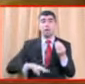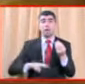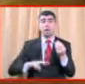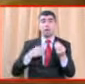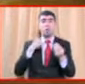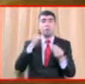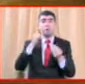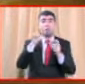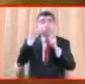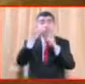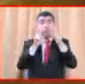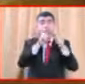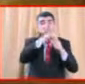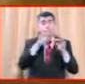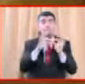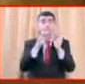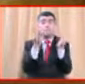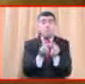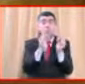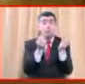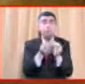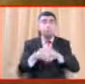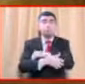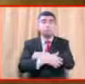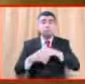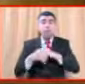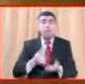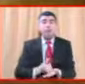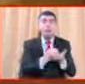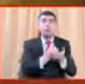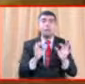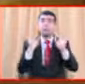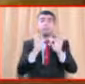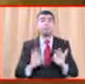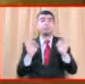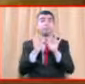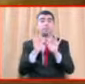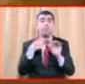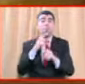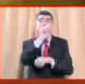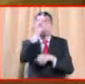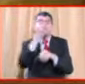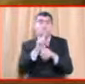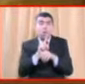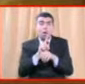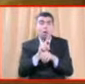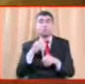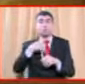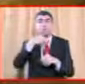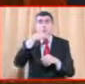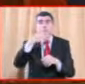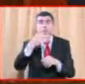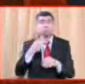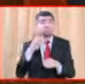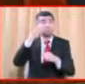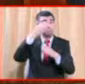أغلبها عبارة عن أسر معوزة تنتظر التعويض والدعم. بناء عليه نسألكم السيد الوزير المحترم، هل من التفاتة تجاه